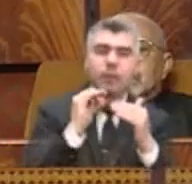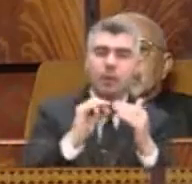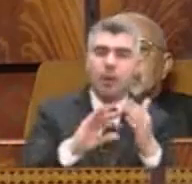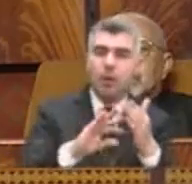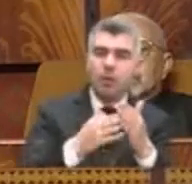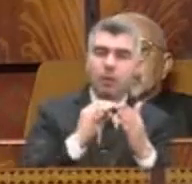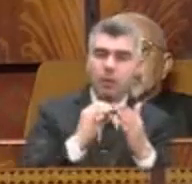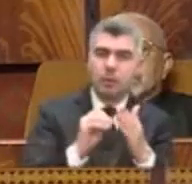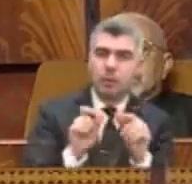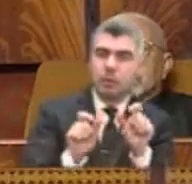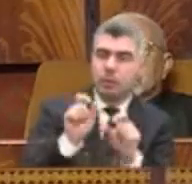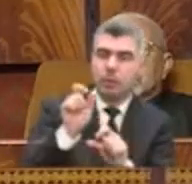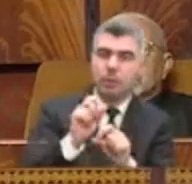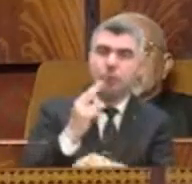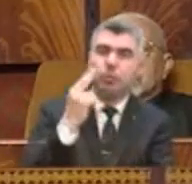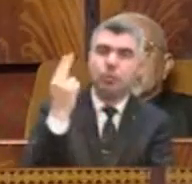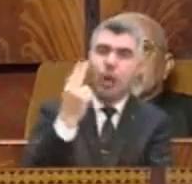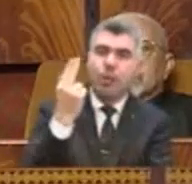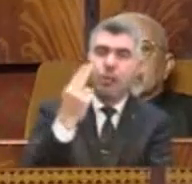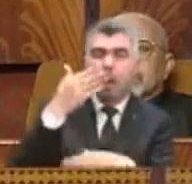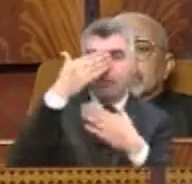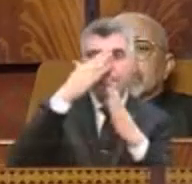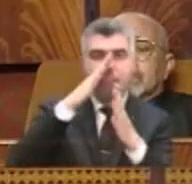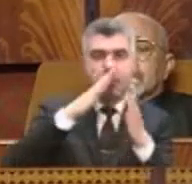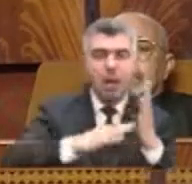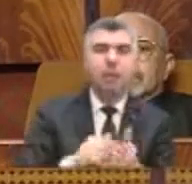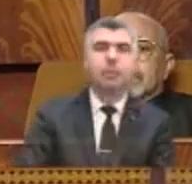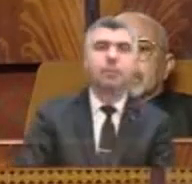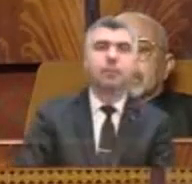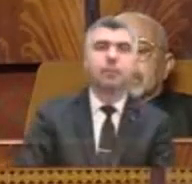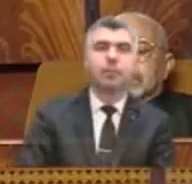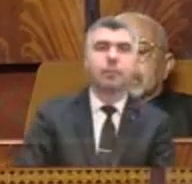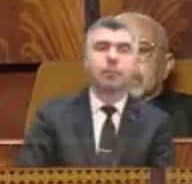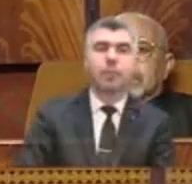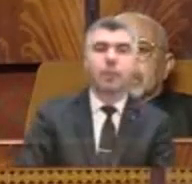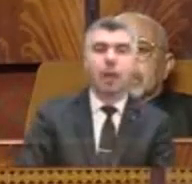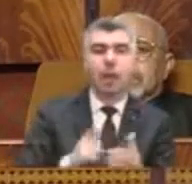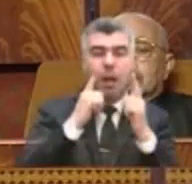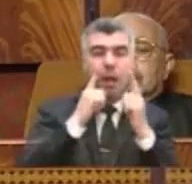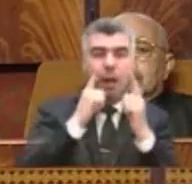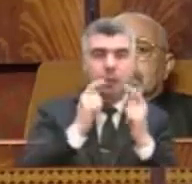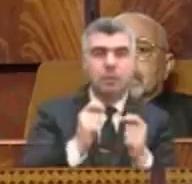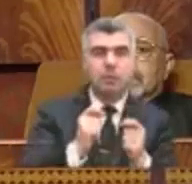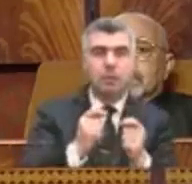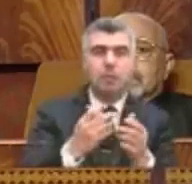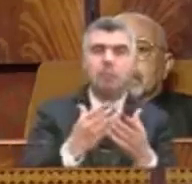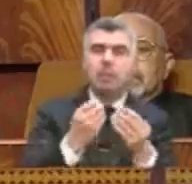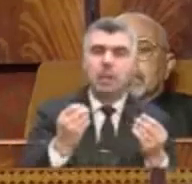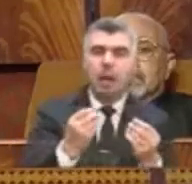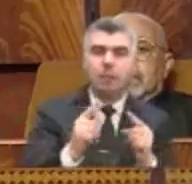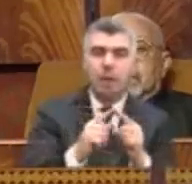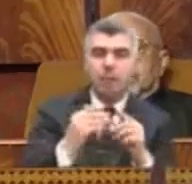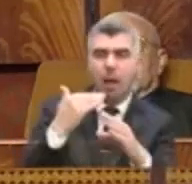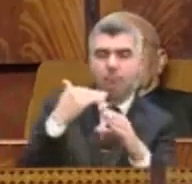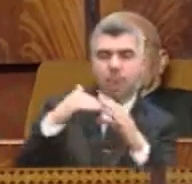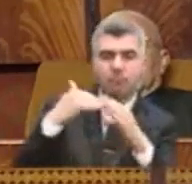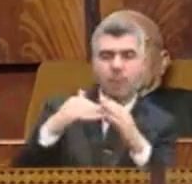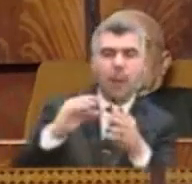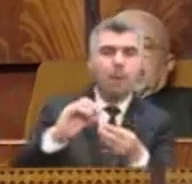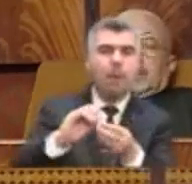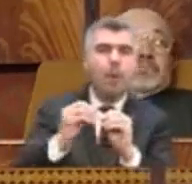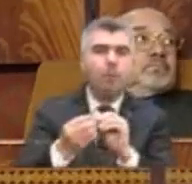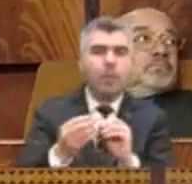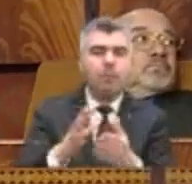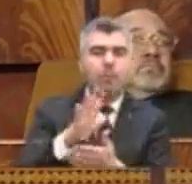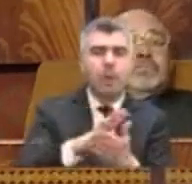والنزهات في الجامعه المغربيه وكذلك السيد الوزير احنا كنشوف واحد العديد ديال الشكايات واحد العديد ديال المقالات اللي كيخرج